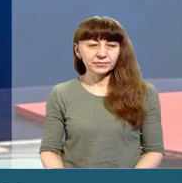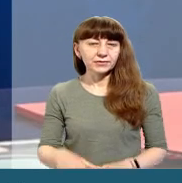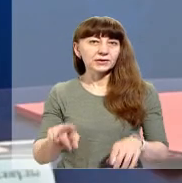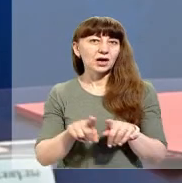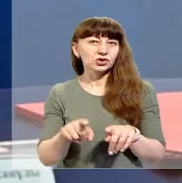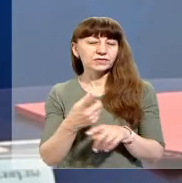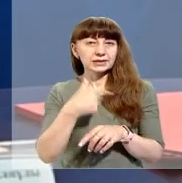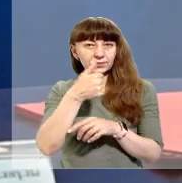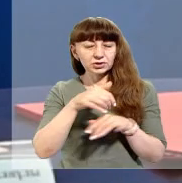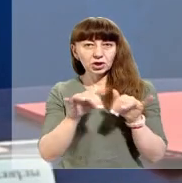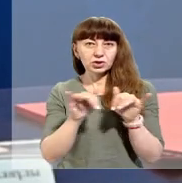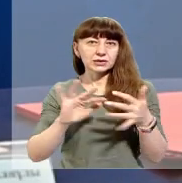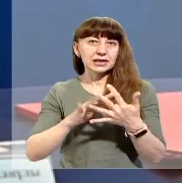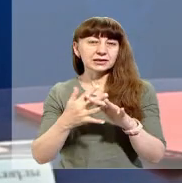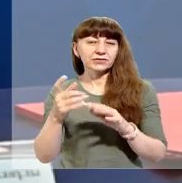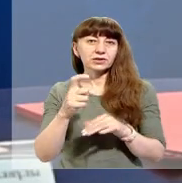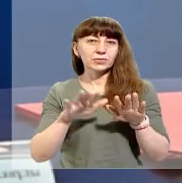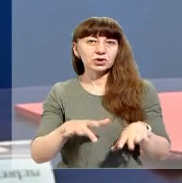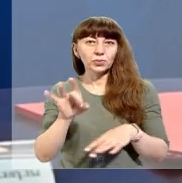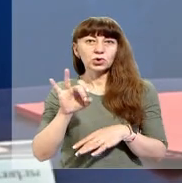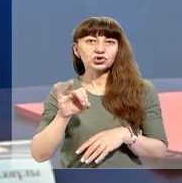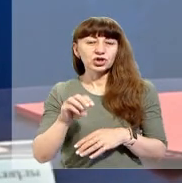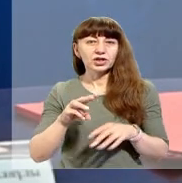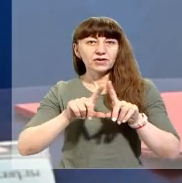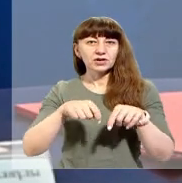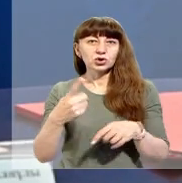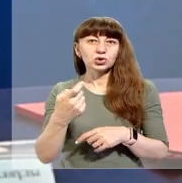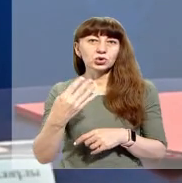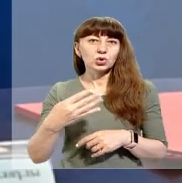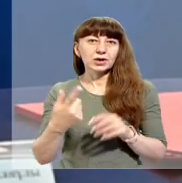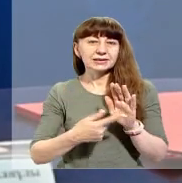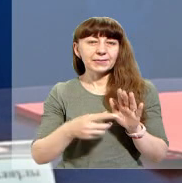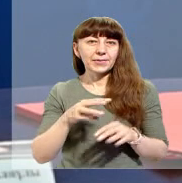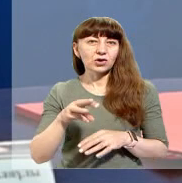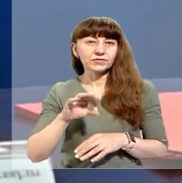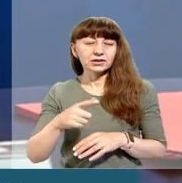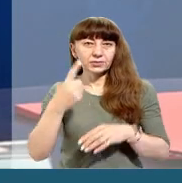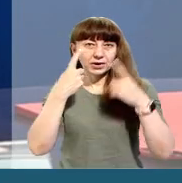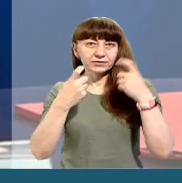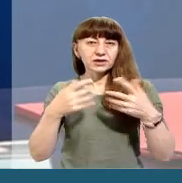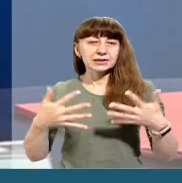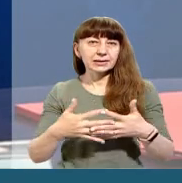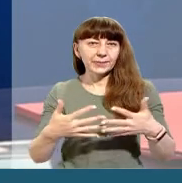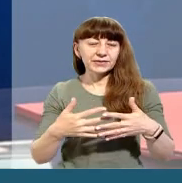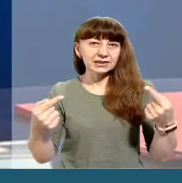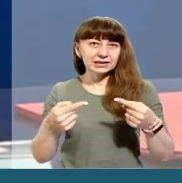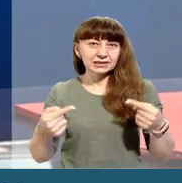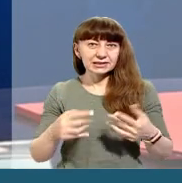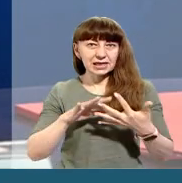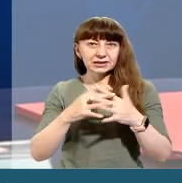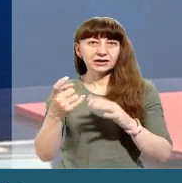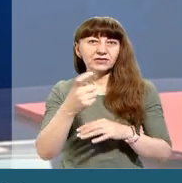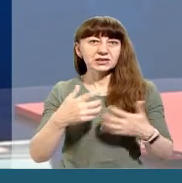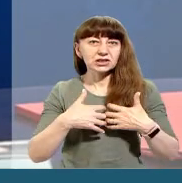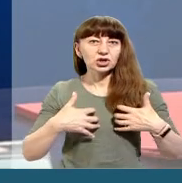утвержденных планов мероприятий. Ауыл шаруашылығы жануарларын бірдейлендіру ақпараттық жүйесінің мәліметтері бойынша 2024 жылдың 1